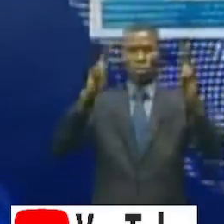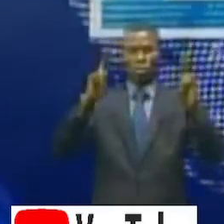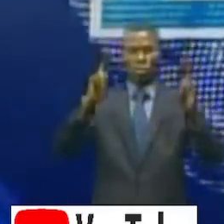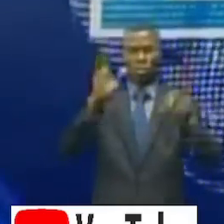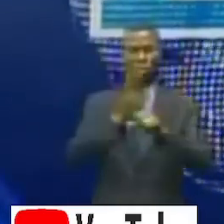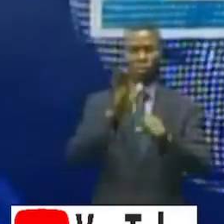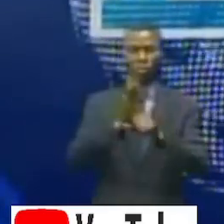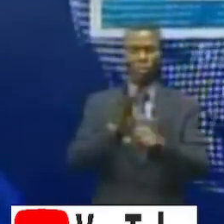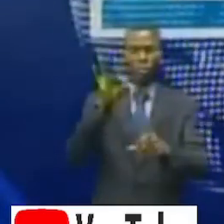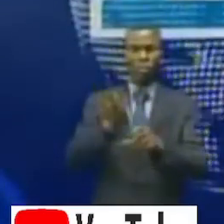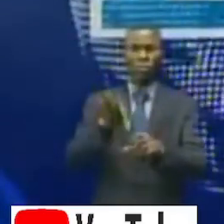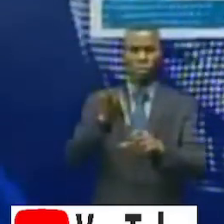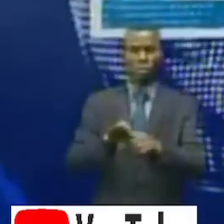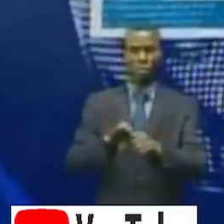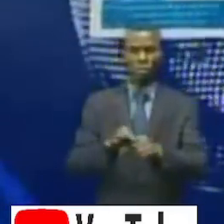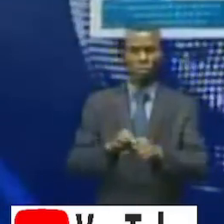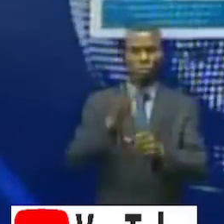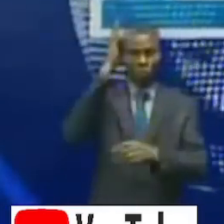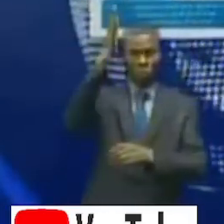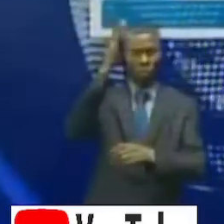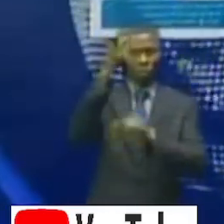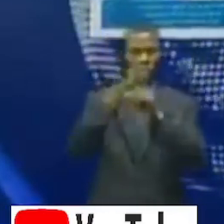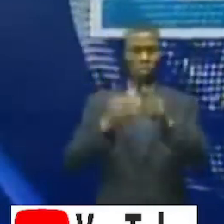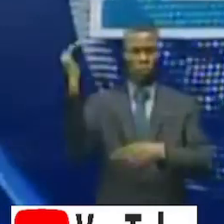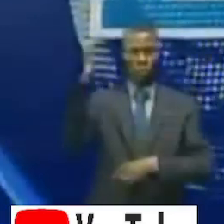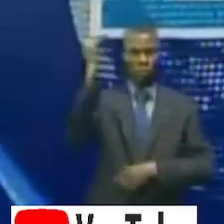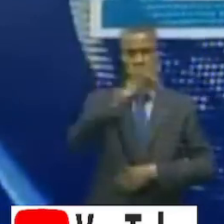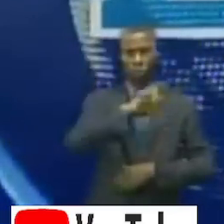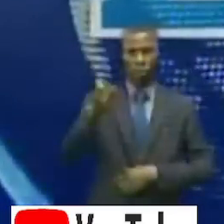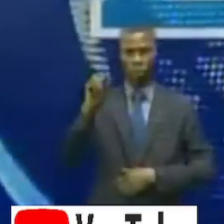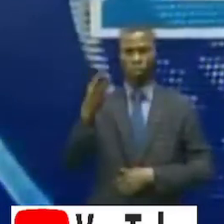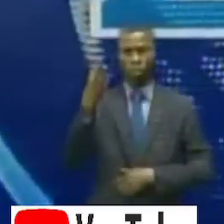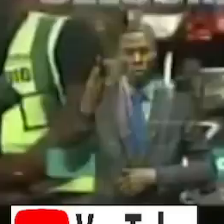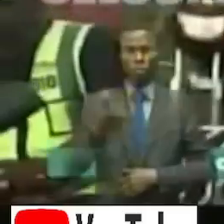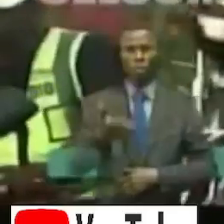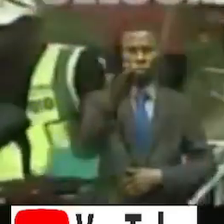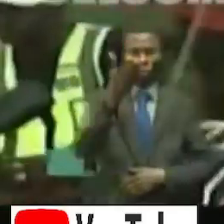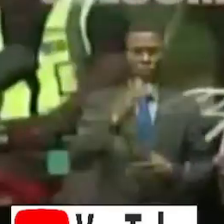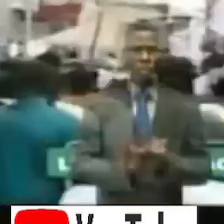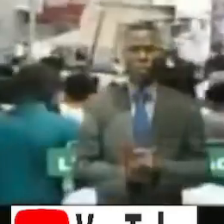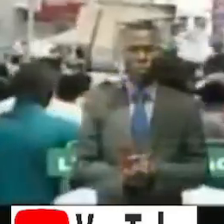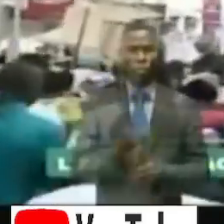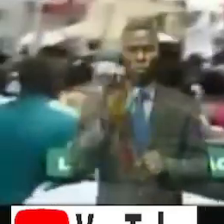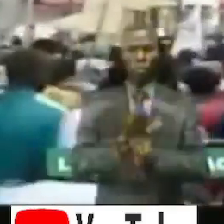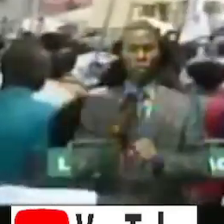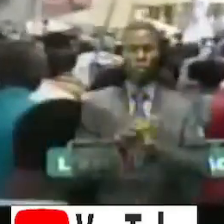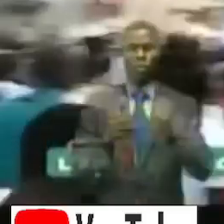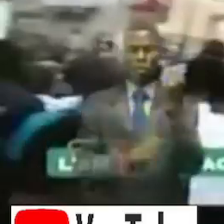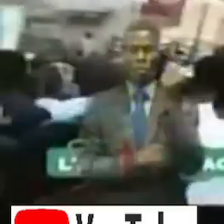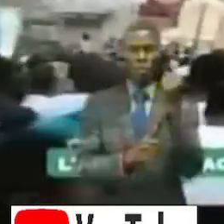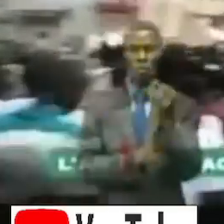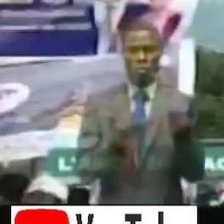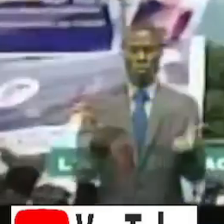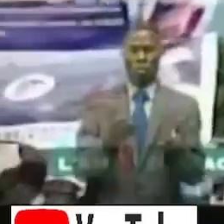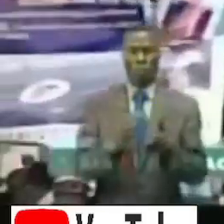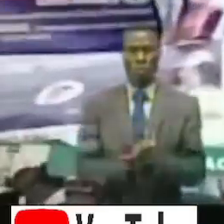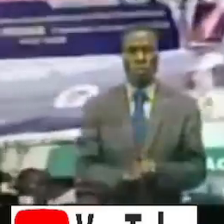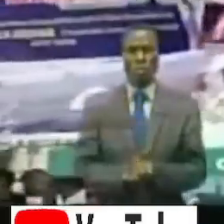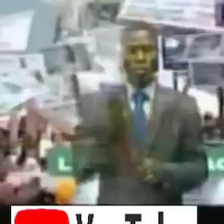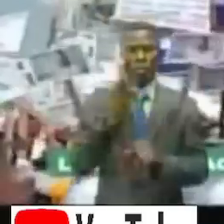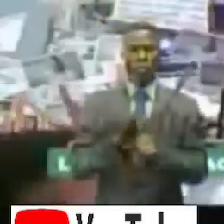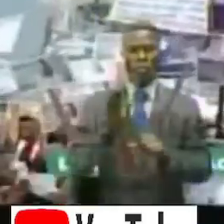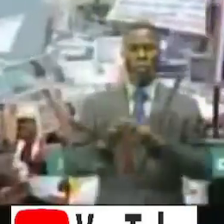majorité écrasante au scrutin présidentiel de 2023. Willy Atunakov. C'est devant une foule immense, composée de